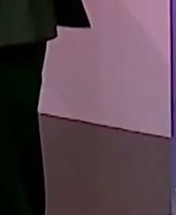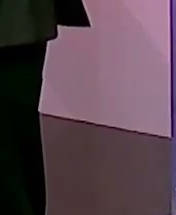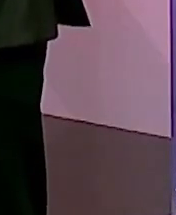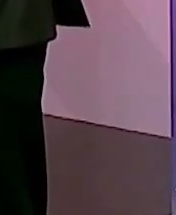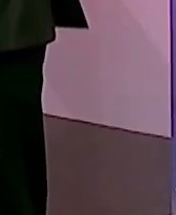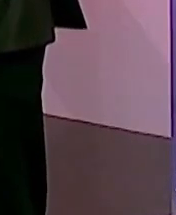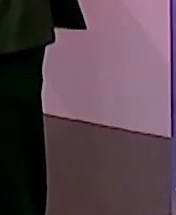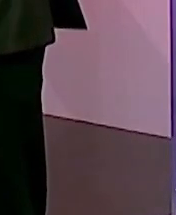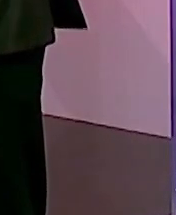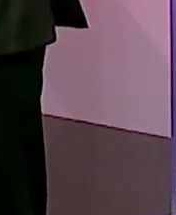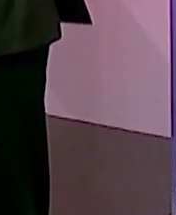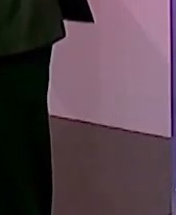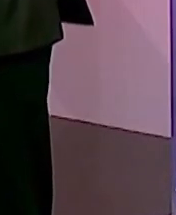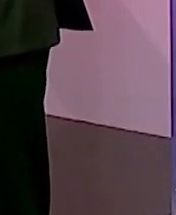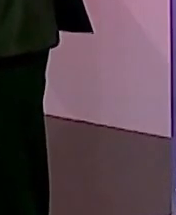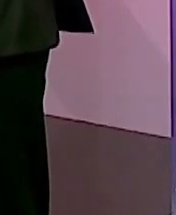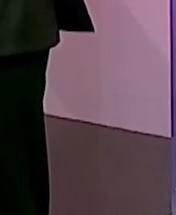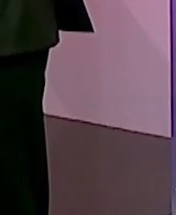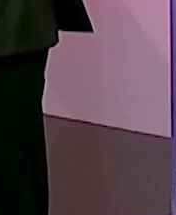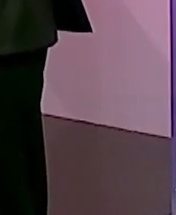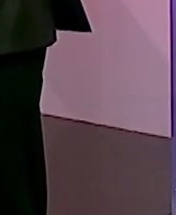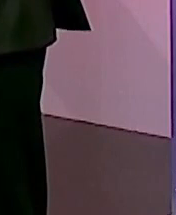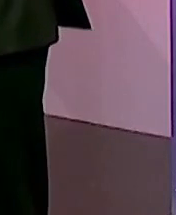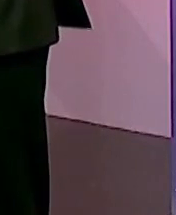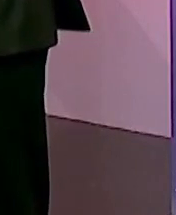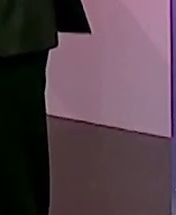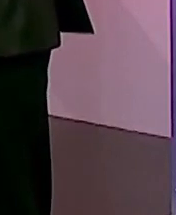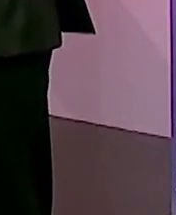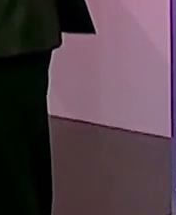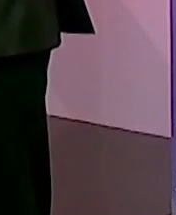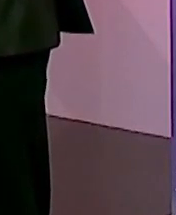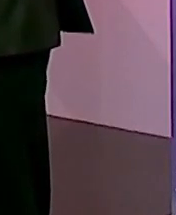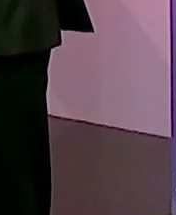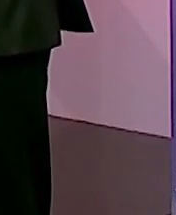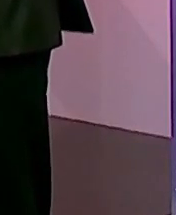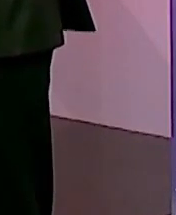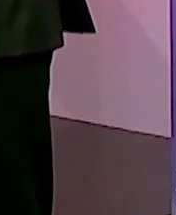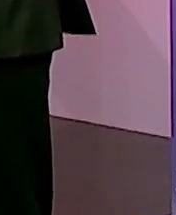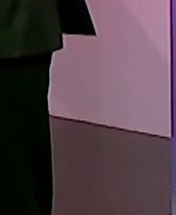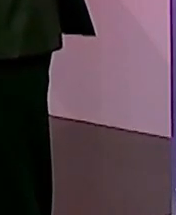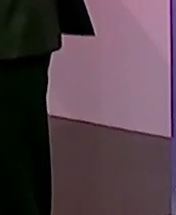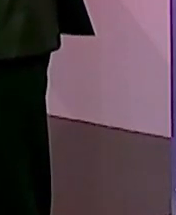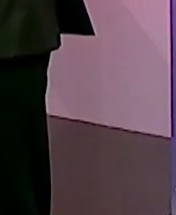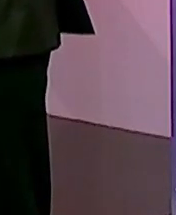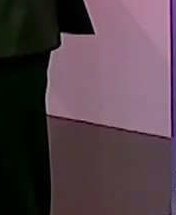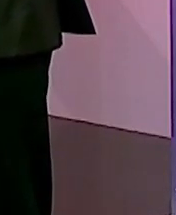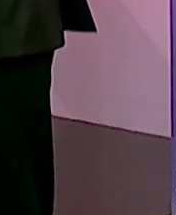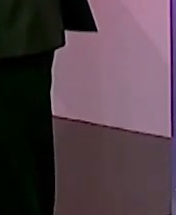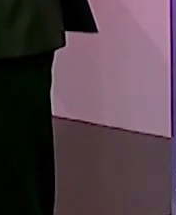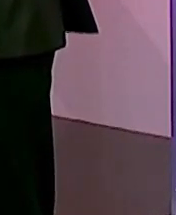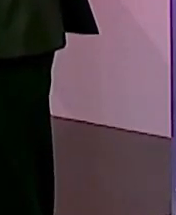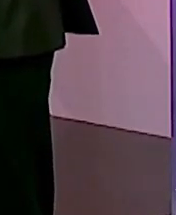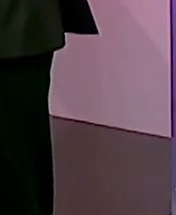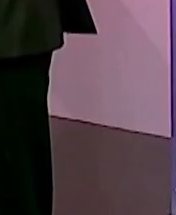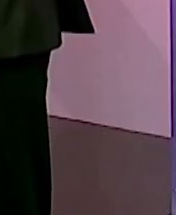cikgu sediakan yang satu buah telah cikgu potong dia dan nampak apa yang di dalamnya. So kita nak